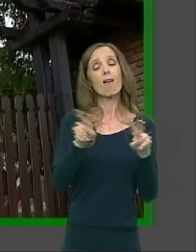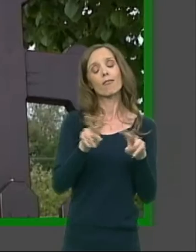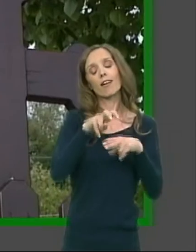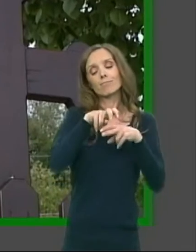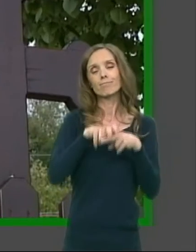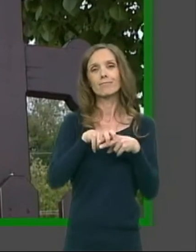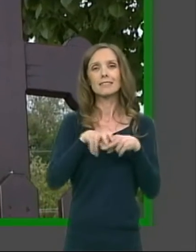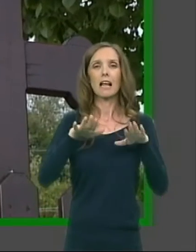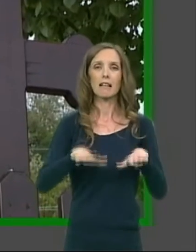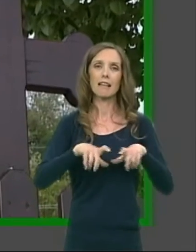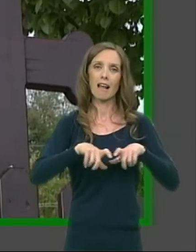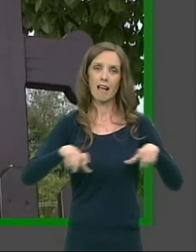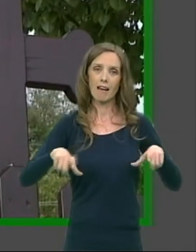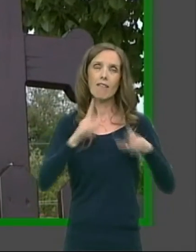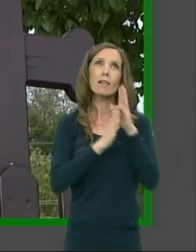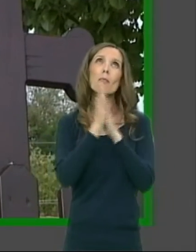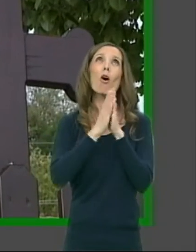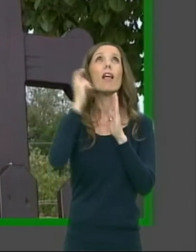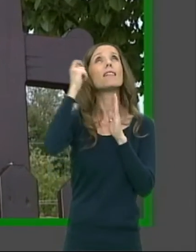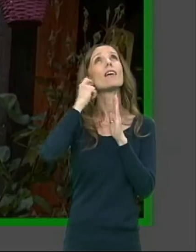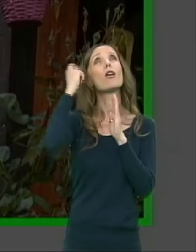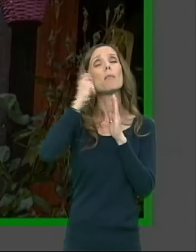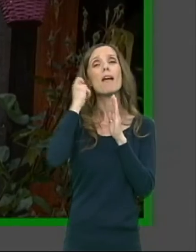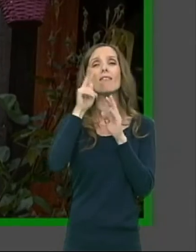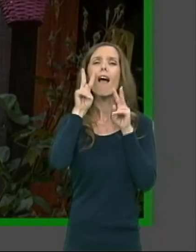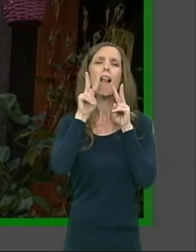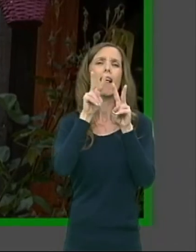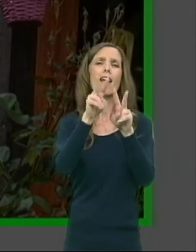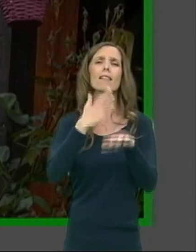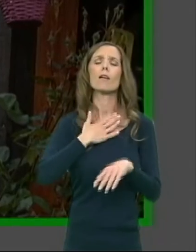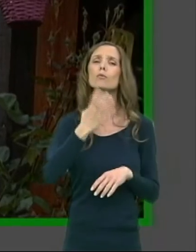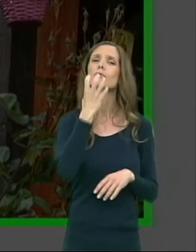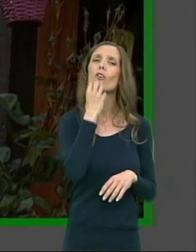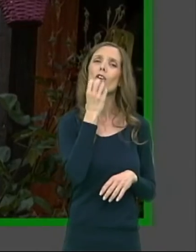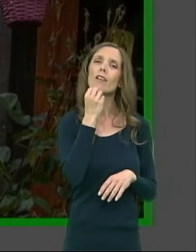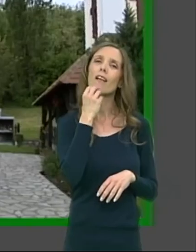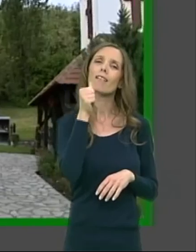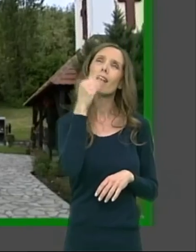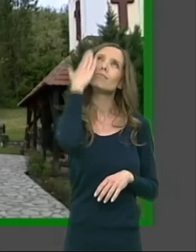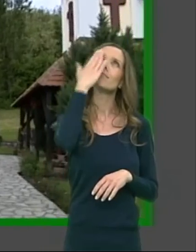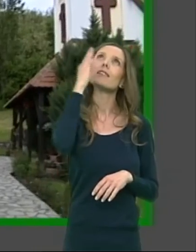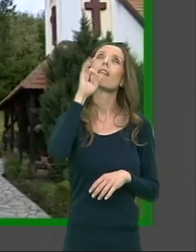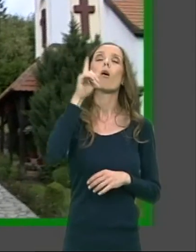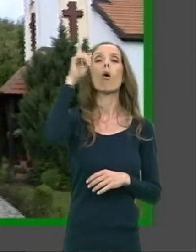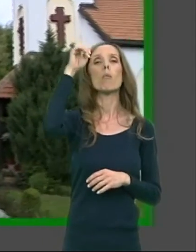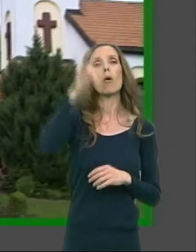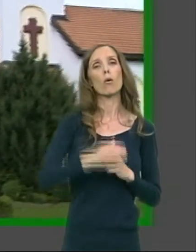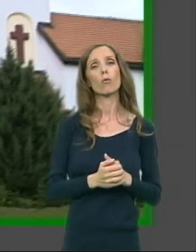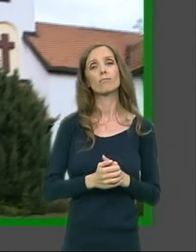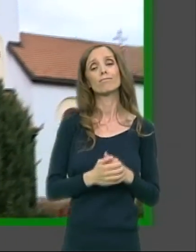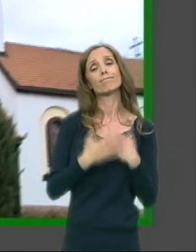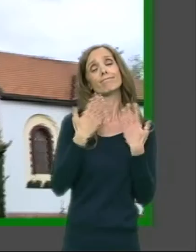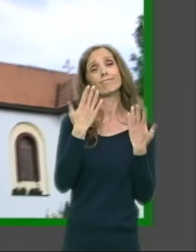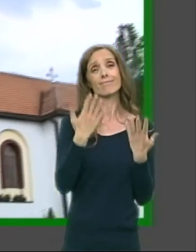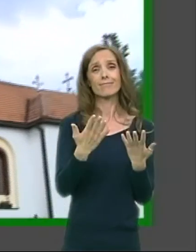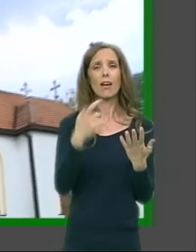sedi, molitveno pevam, u svog dedu gledi, o Bogu snevam. Tako